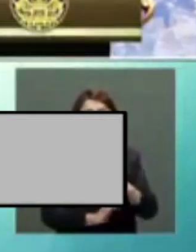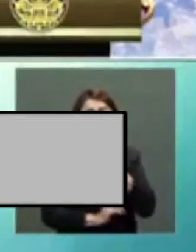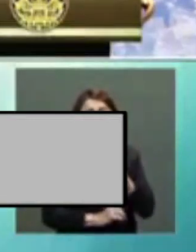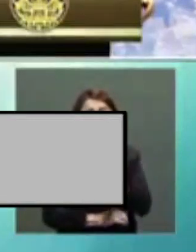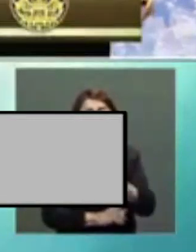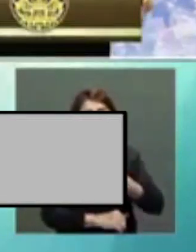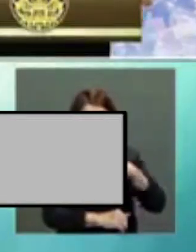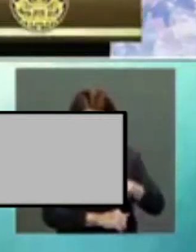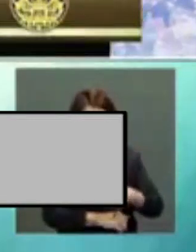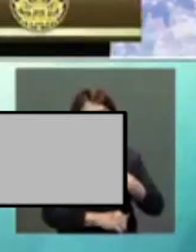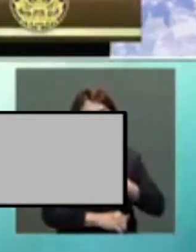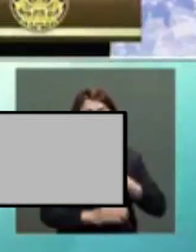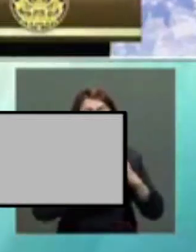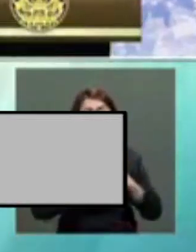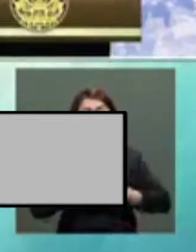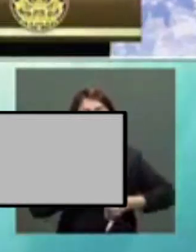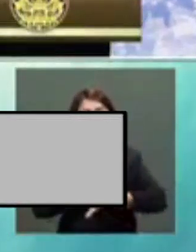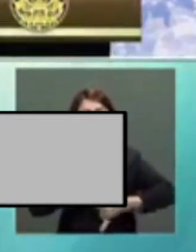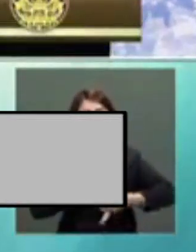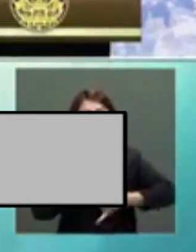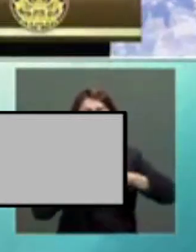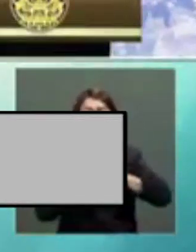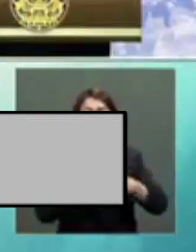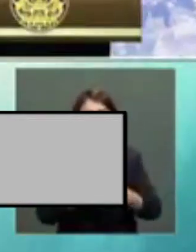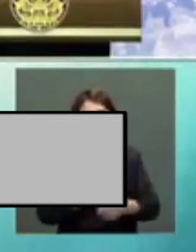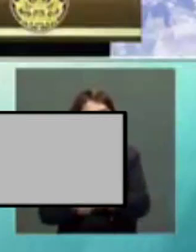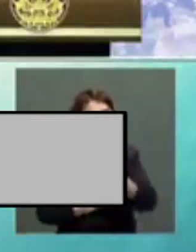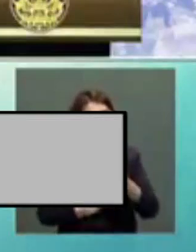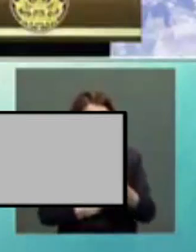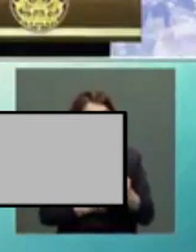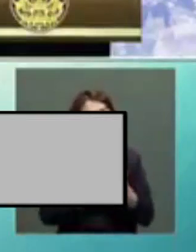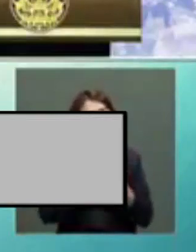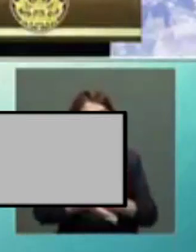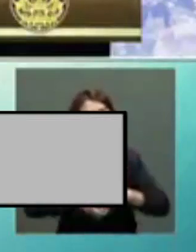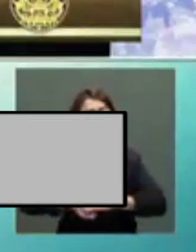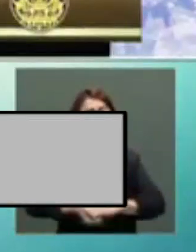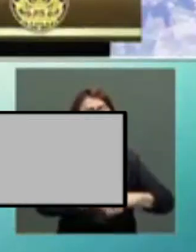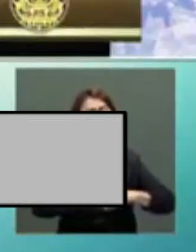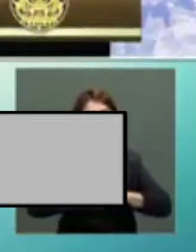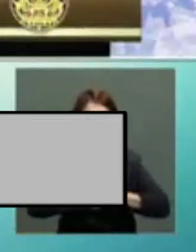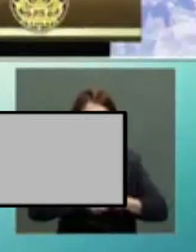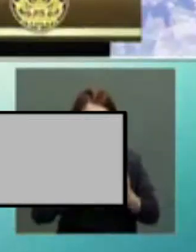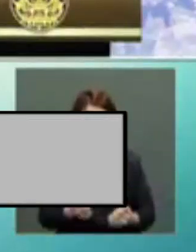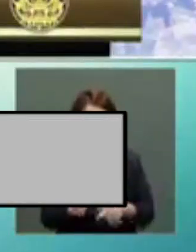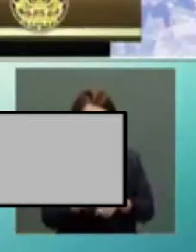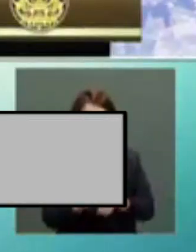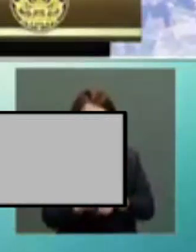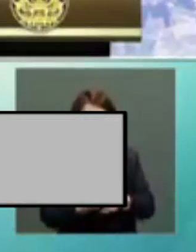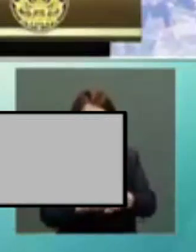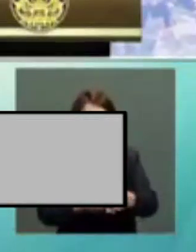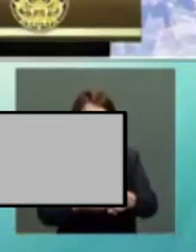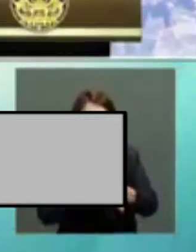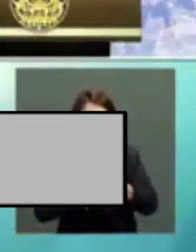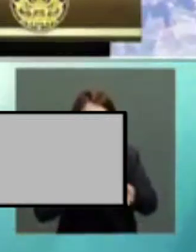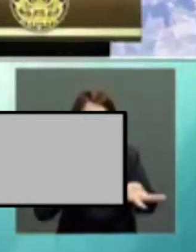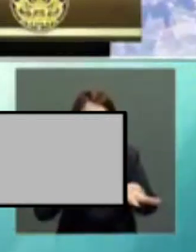ที่บ้านนี่คือผลจากการทำงานของพวกเราทุกคนนะครับทำให้การแพร่กระจายเชื้อที่เกิดขึ้นลดน้อยลงชัดเจนแล้วก็